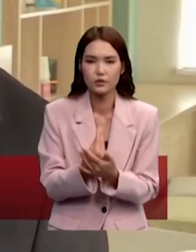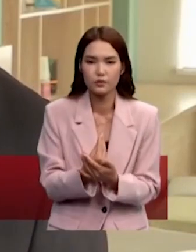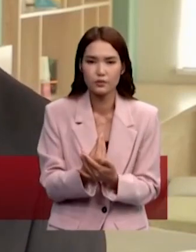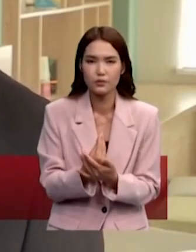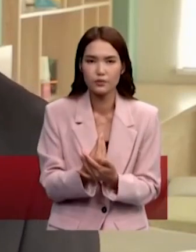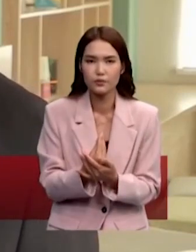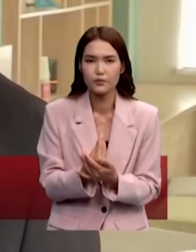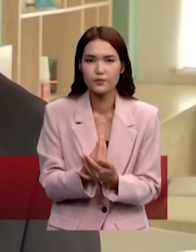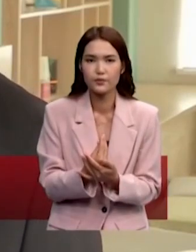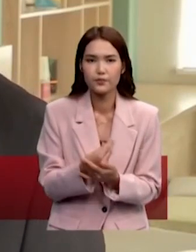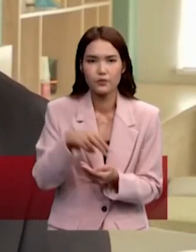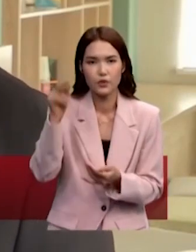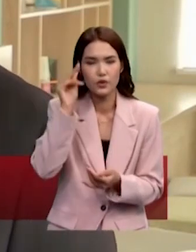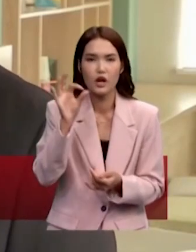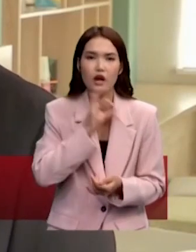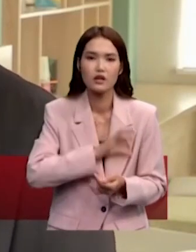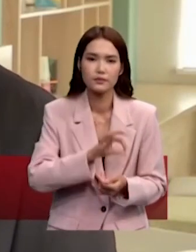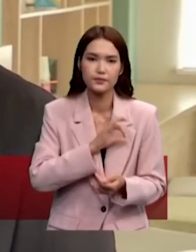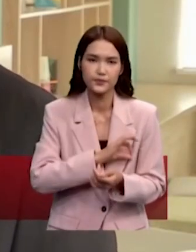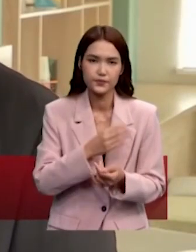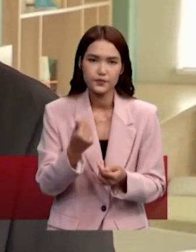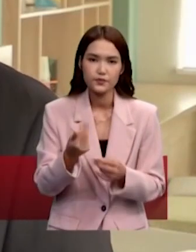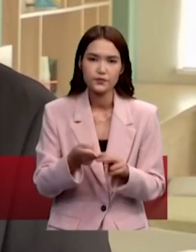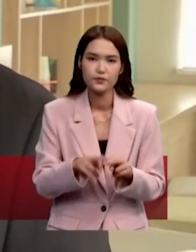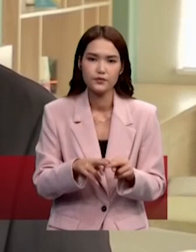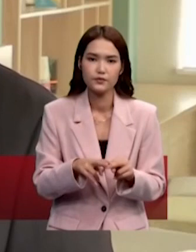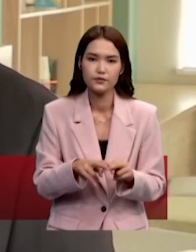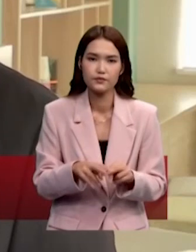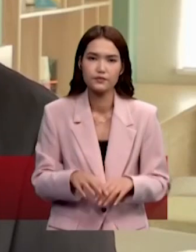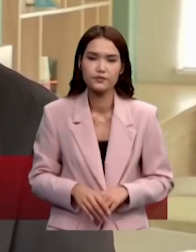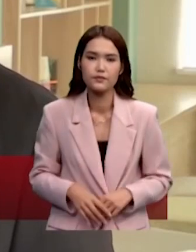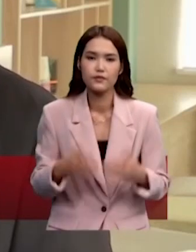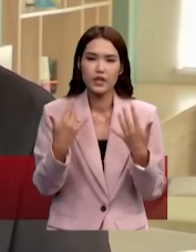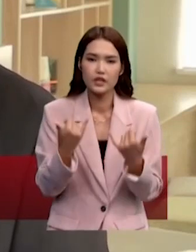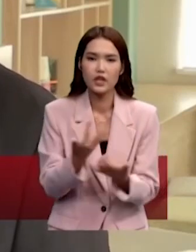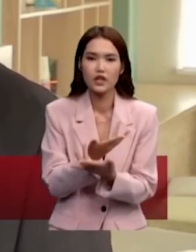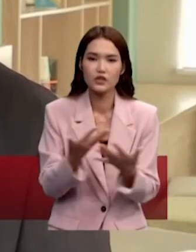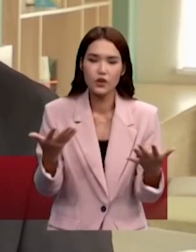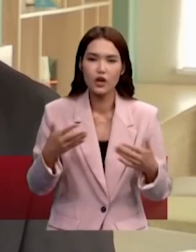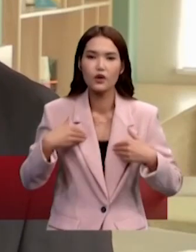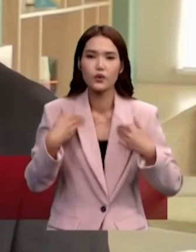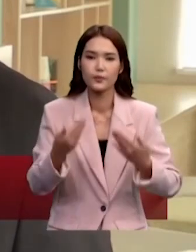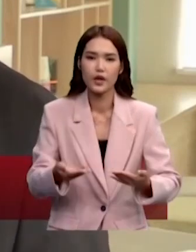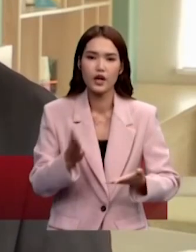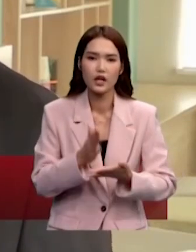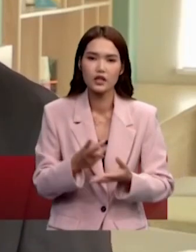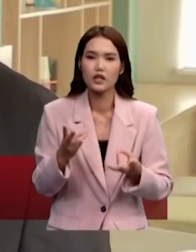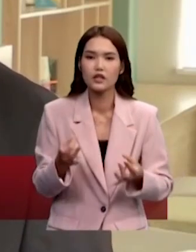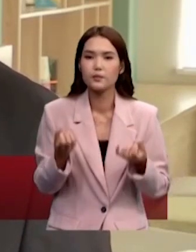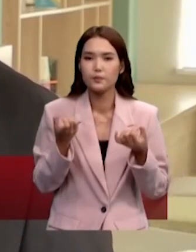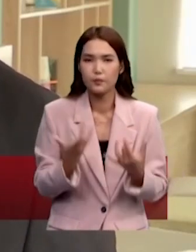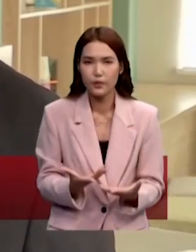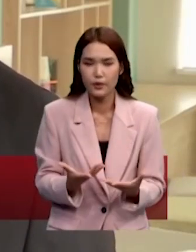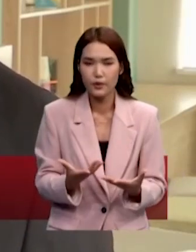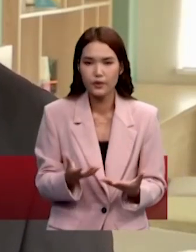учебник, если он его использовал. Сейчас некоторые университеты предлагают не просто ссылку на то,